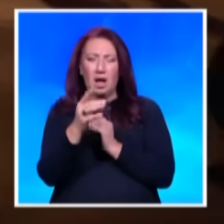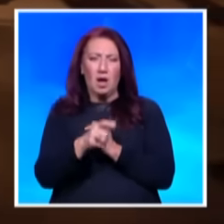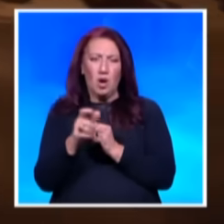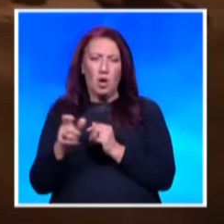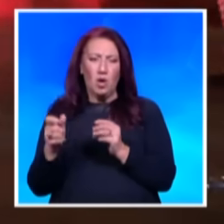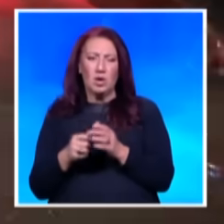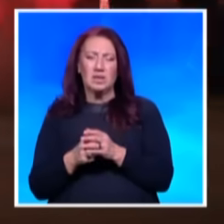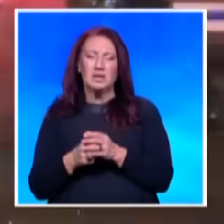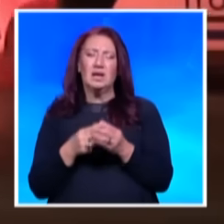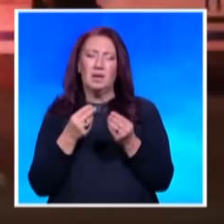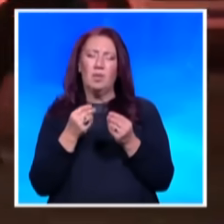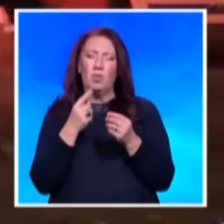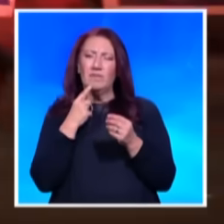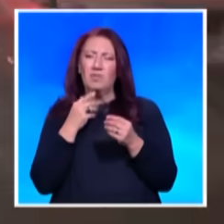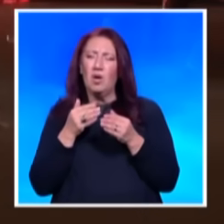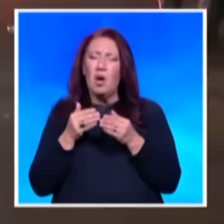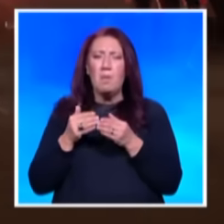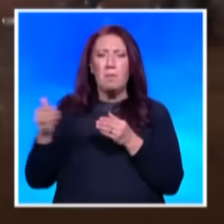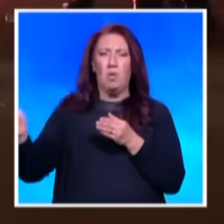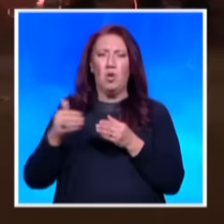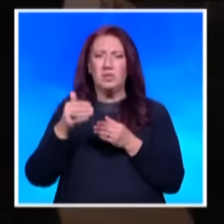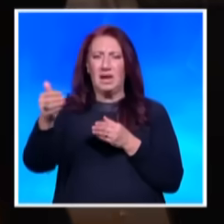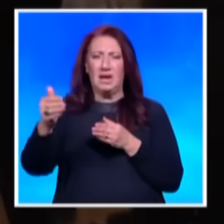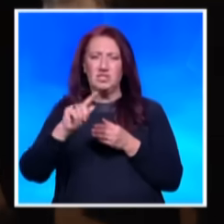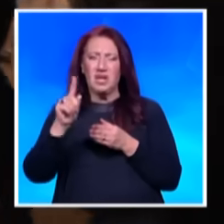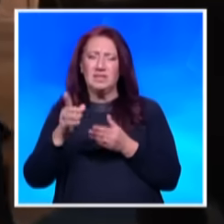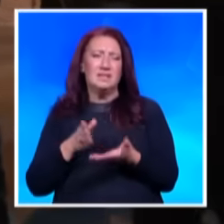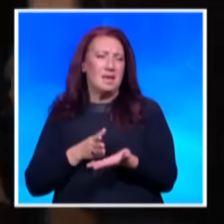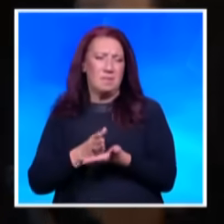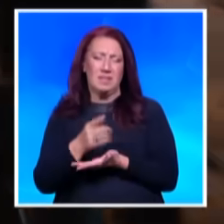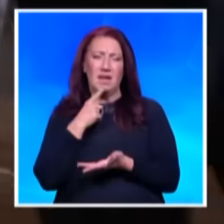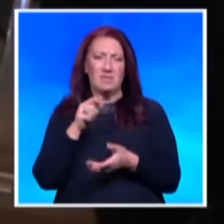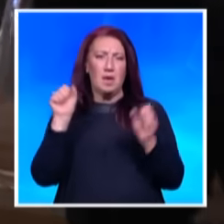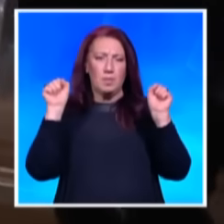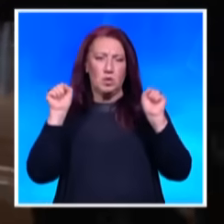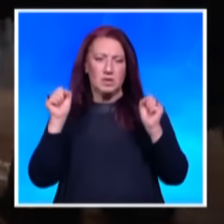седат извън зоните, където е протеста, за да намалим шансовете